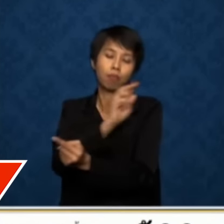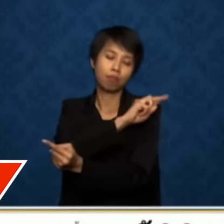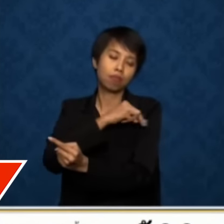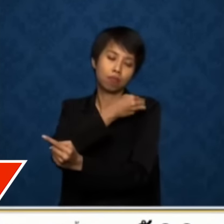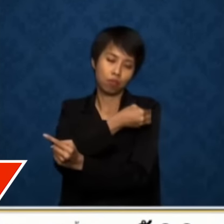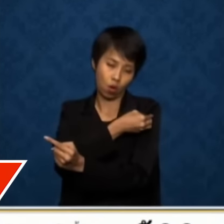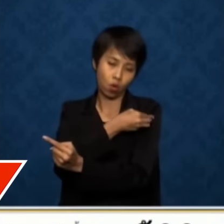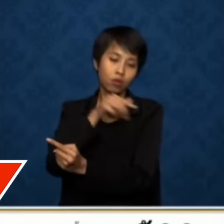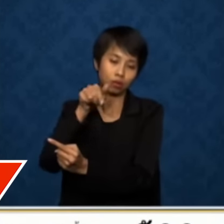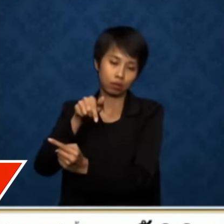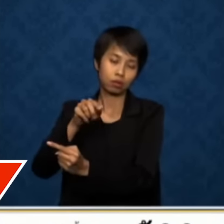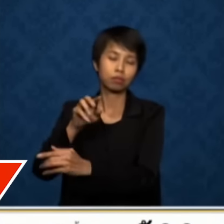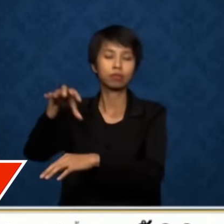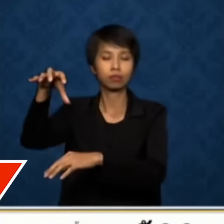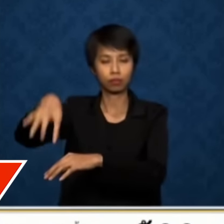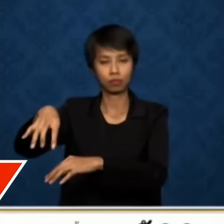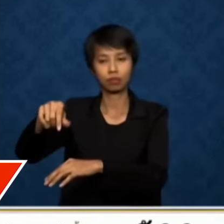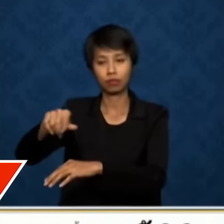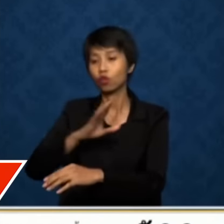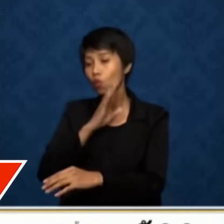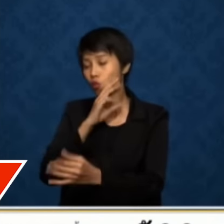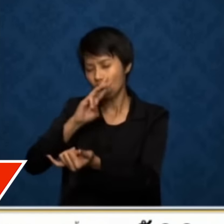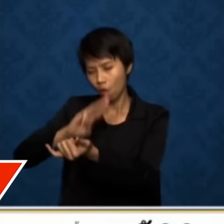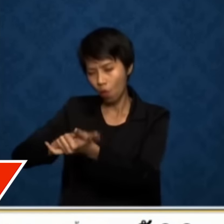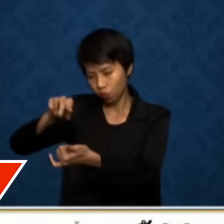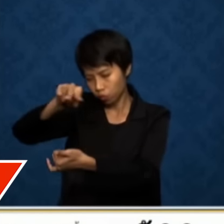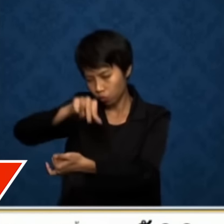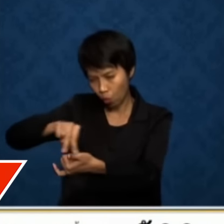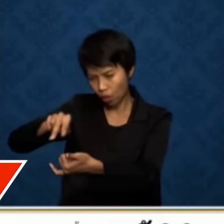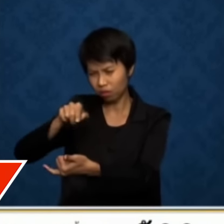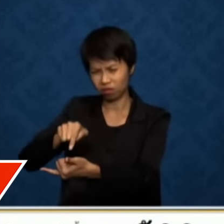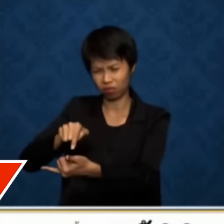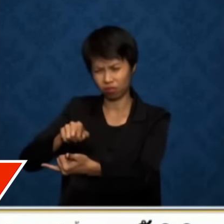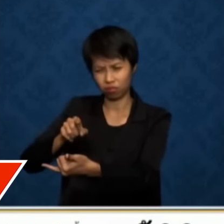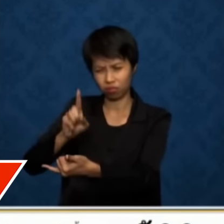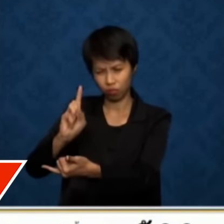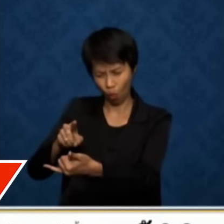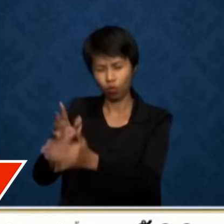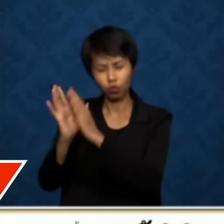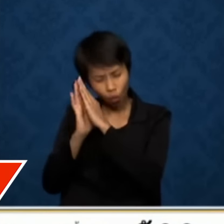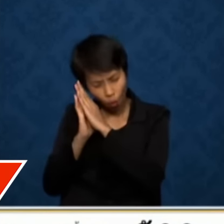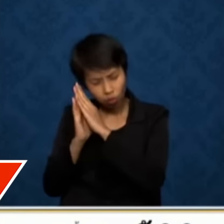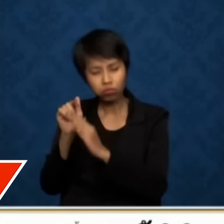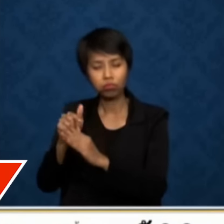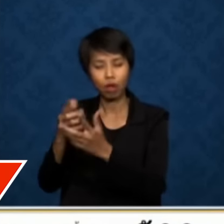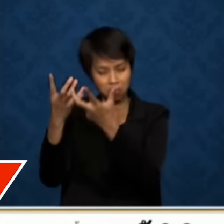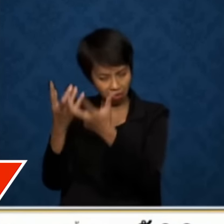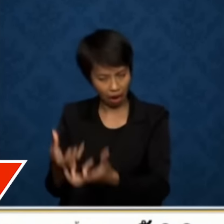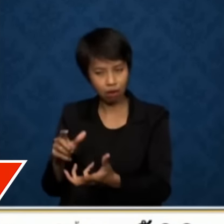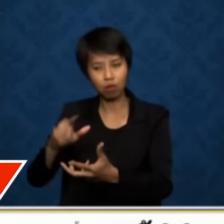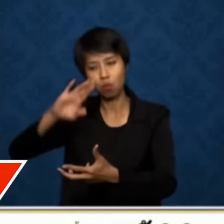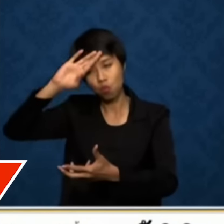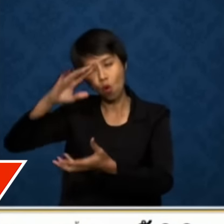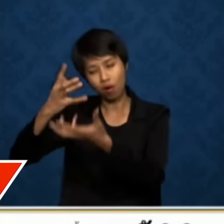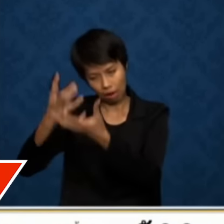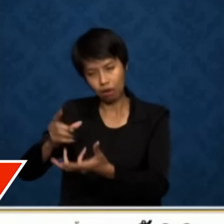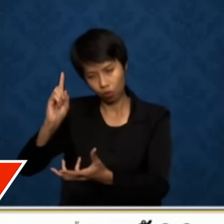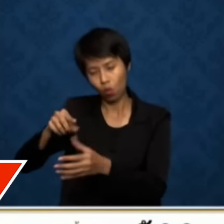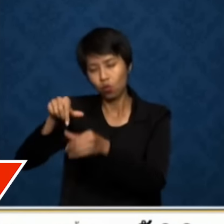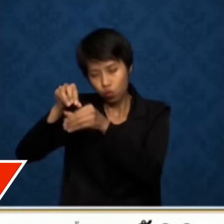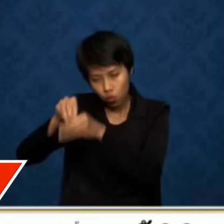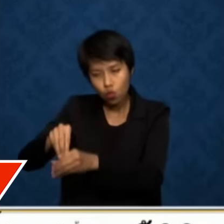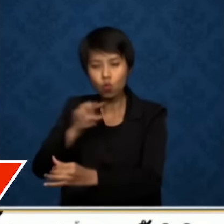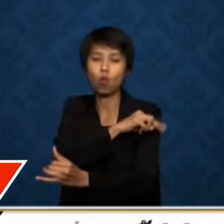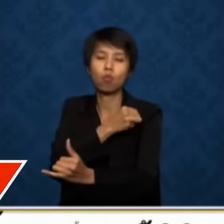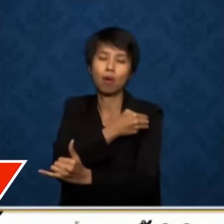อกถ้าคุณหมอให้ความเห็นว่าเฮ้ยคนไข้กลับไม่ได้เจ็บหนักต้องแอดมิด